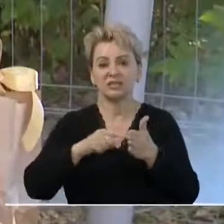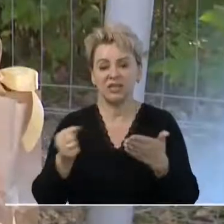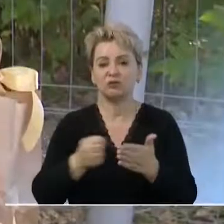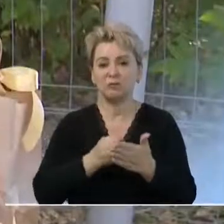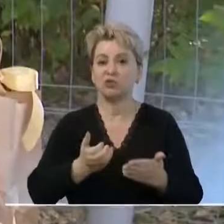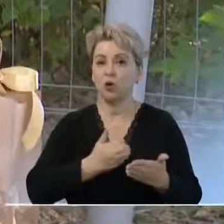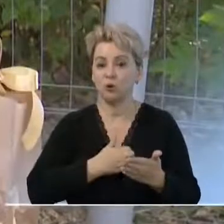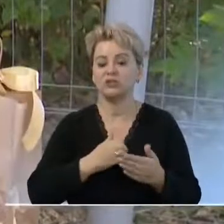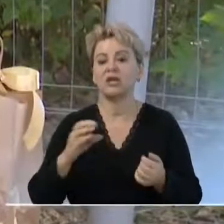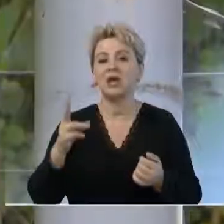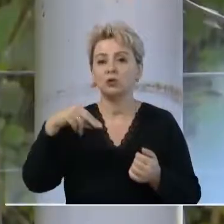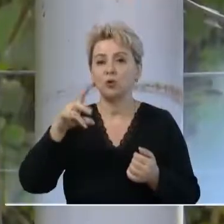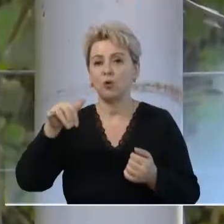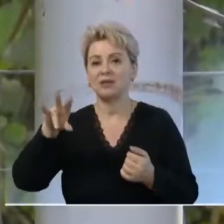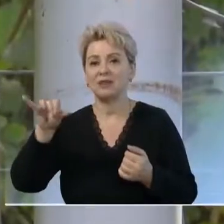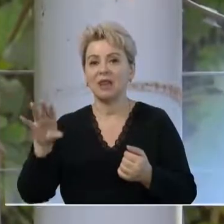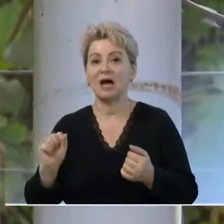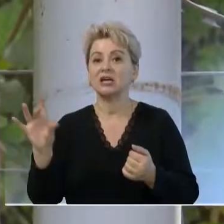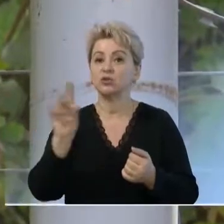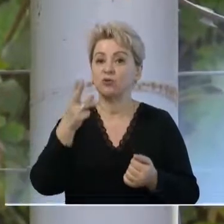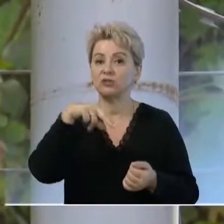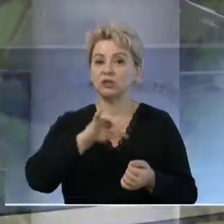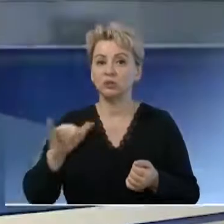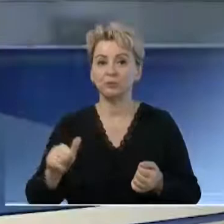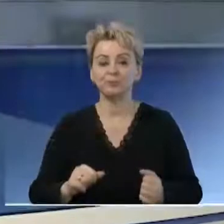добиться. Елена Доронина, Руслан Хамчиев, Ростов-на-Дону.